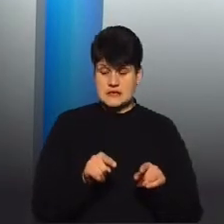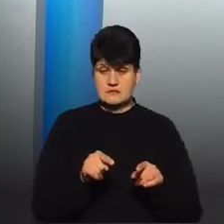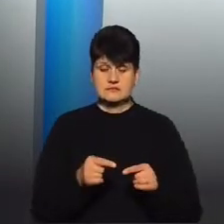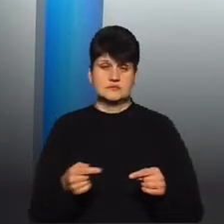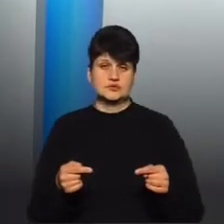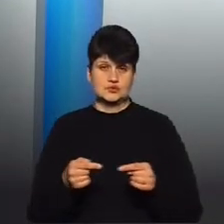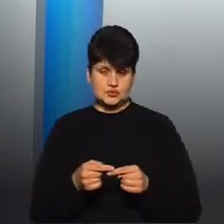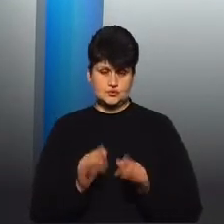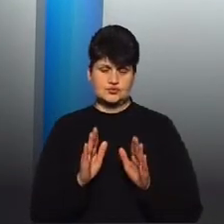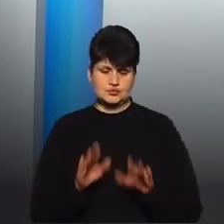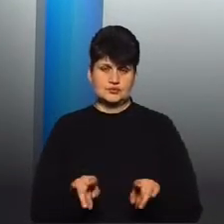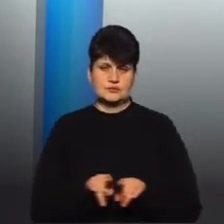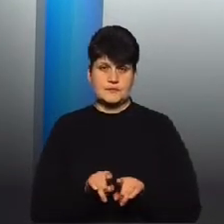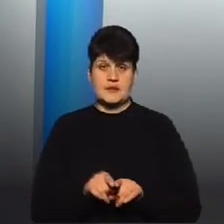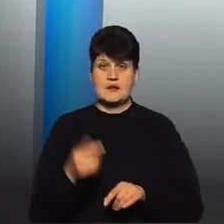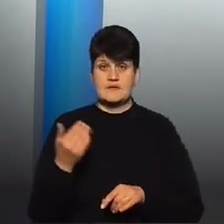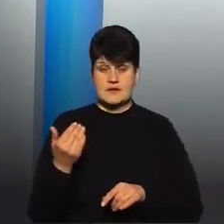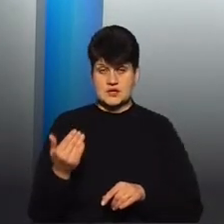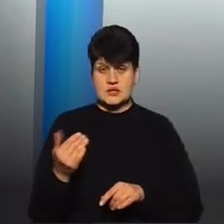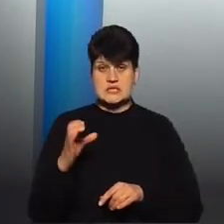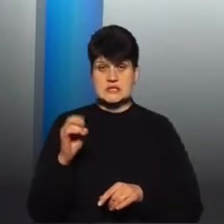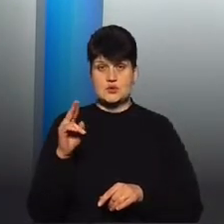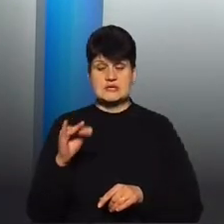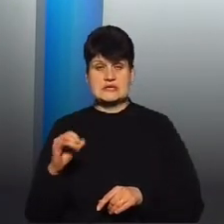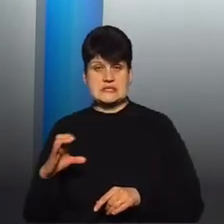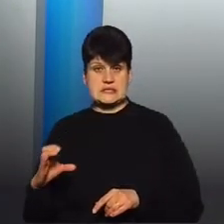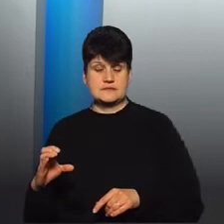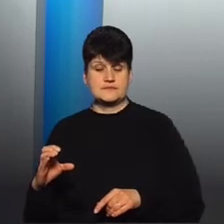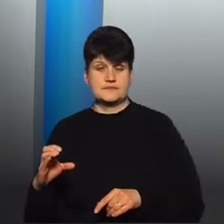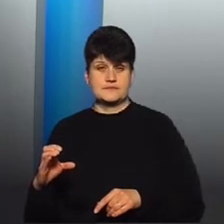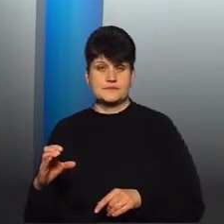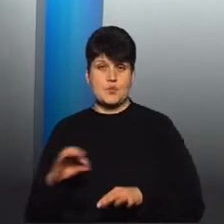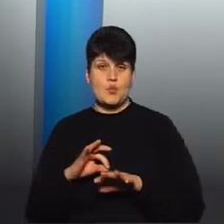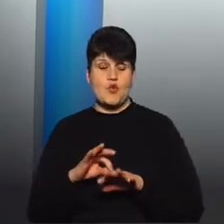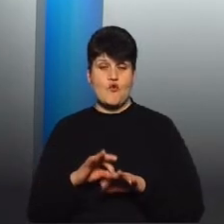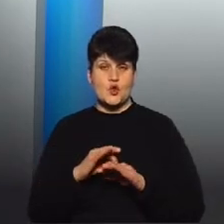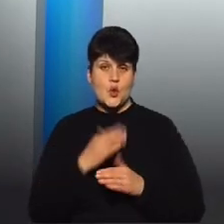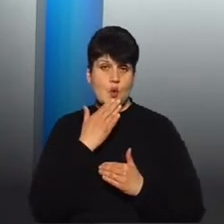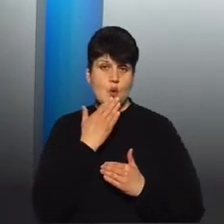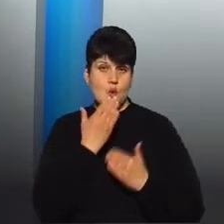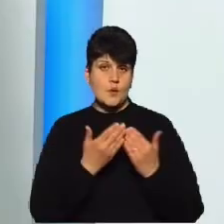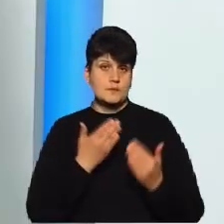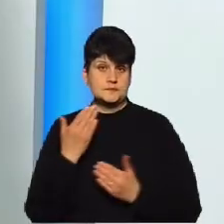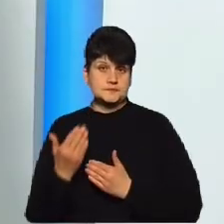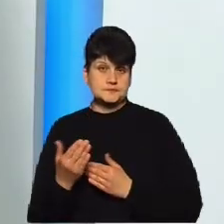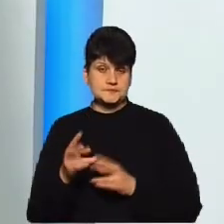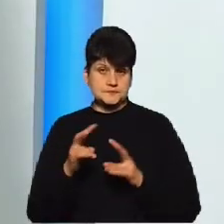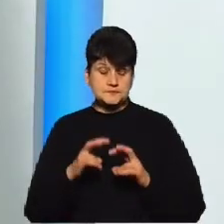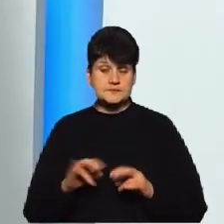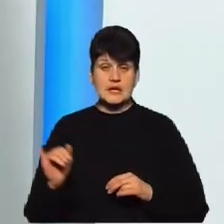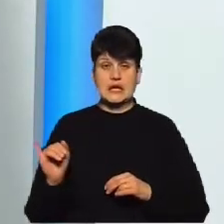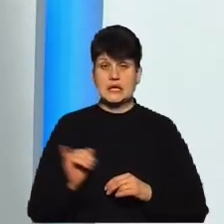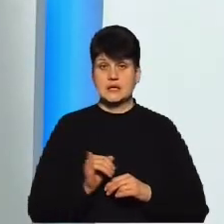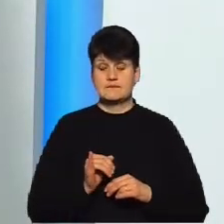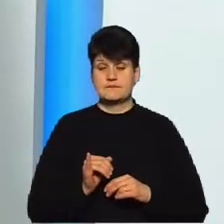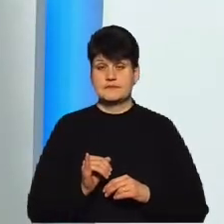вашим даним. От Соцес проводило дослідження і